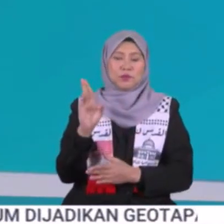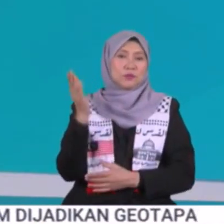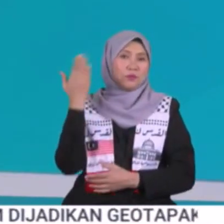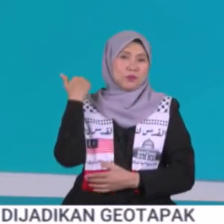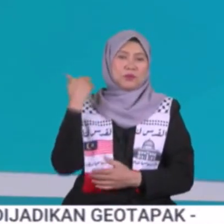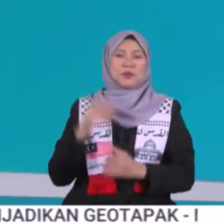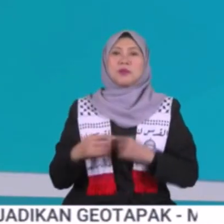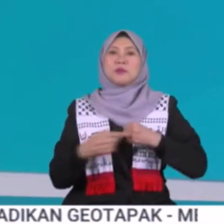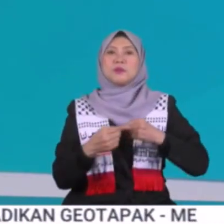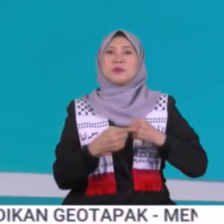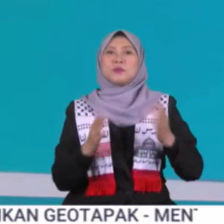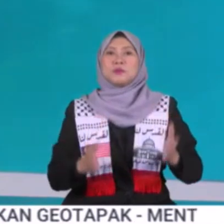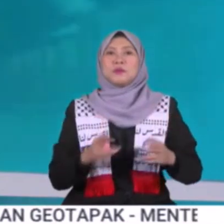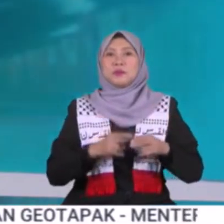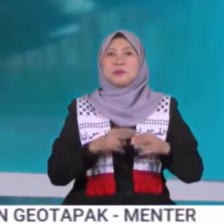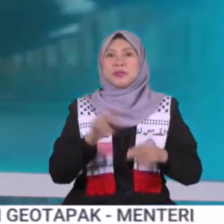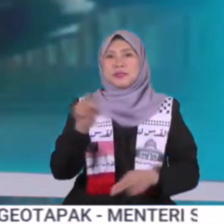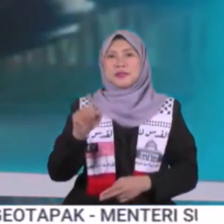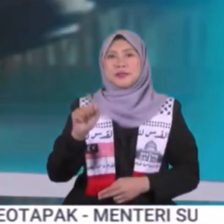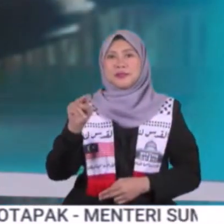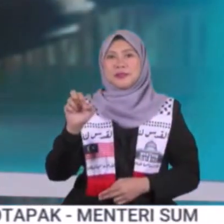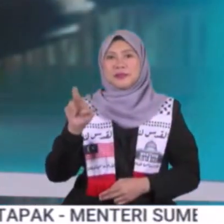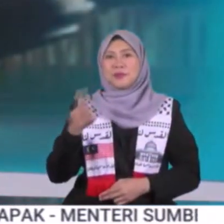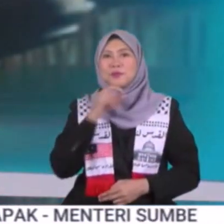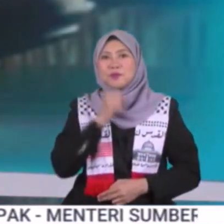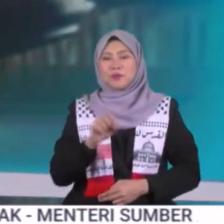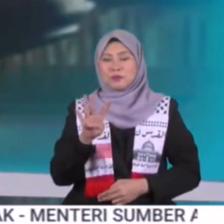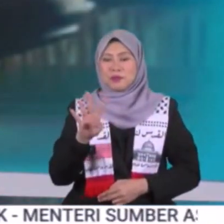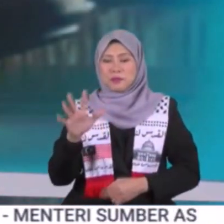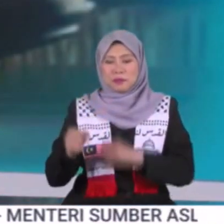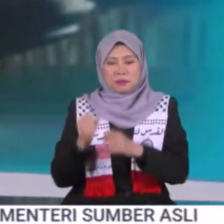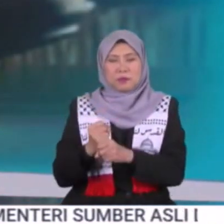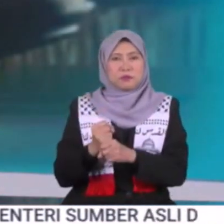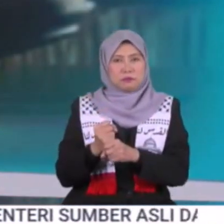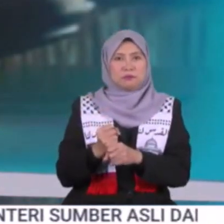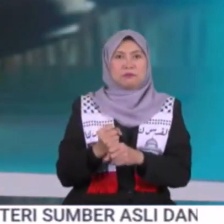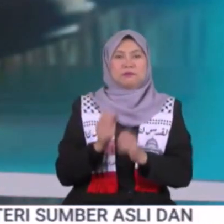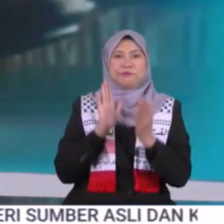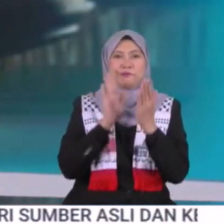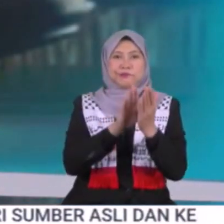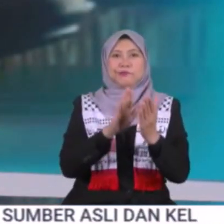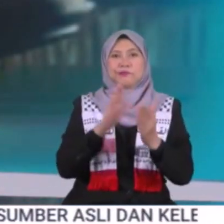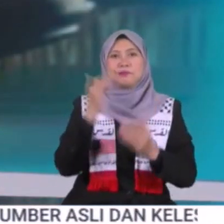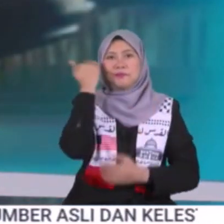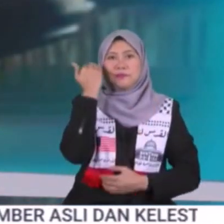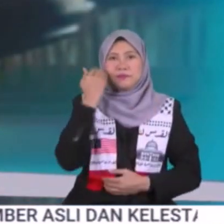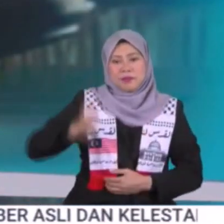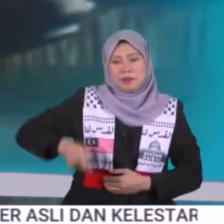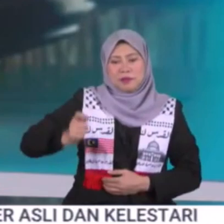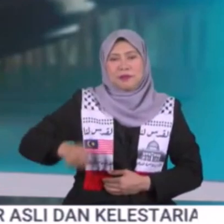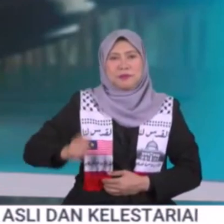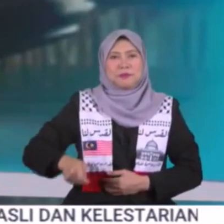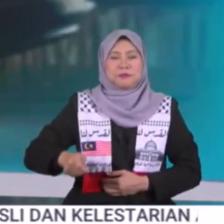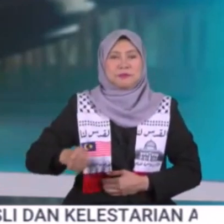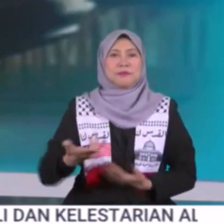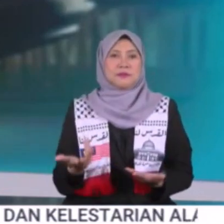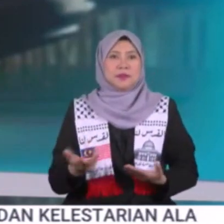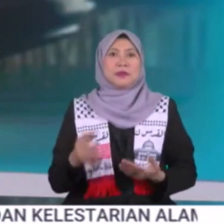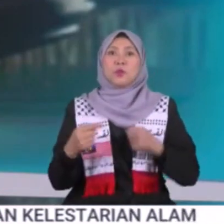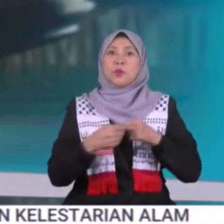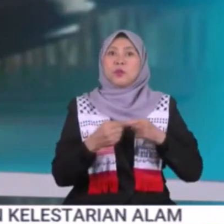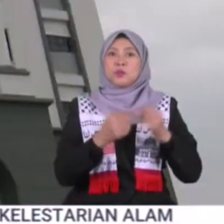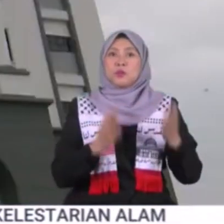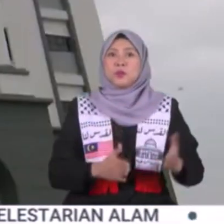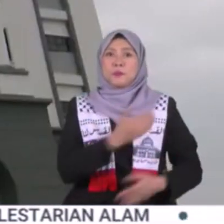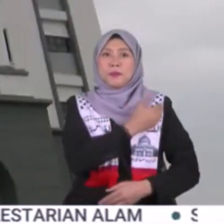lalu. Tertuduh Zainur Jumaat, 45 tahun, membuat pengakuan itu di hadapan Hakim Sayani Muhammad Noor.